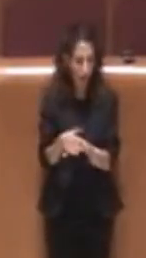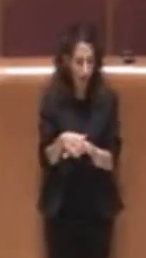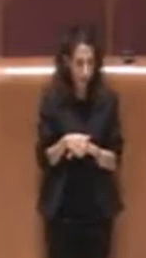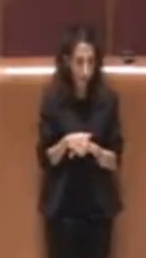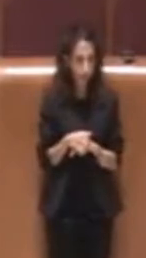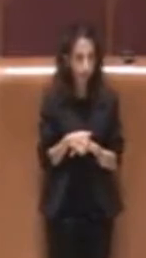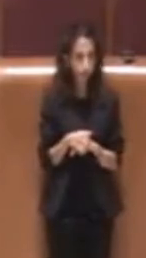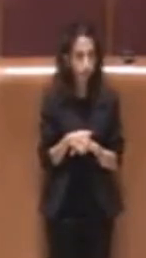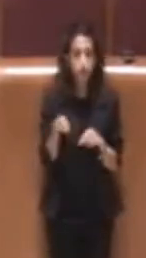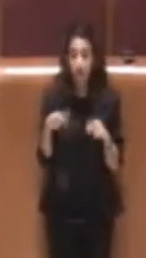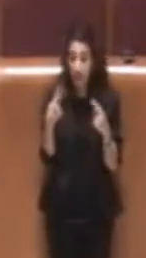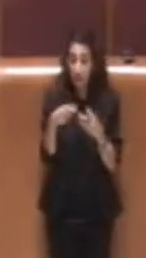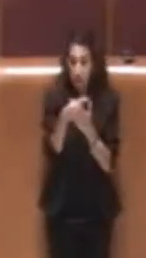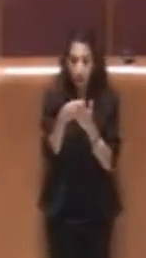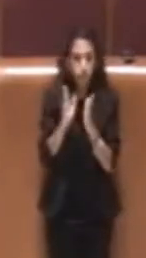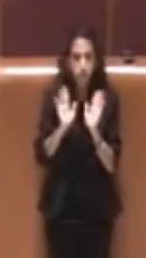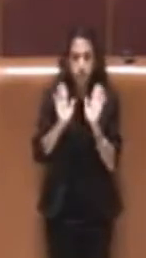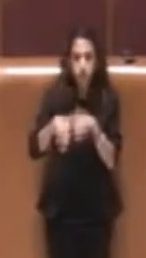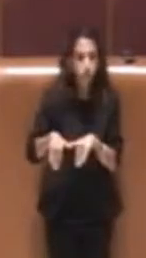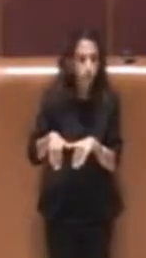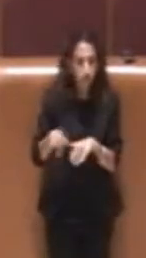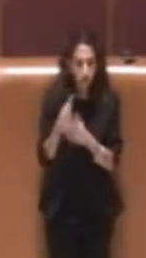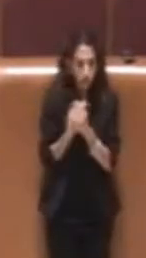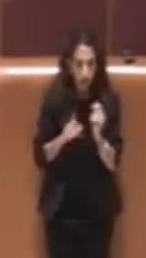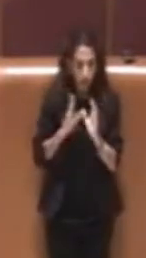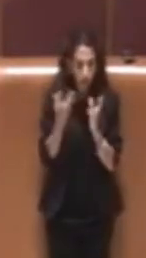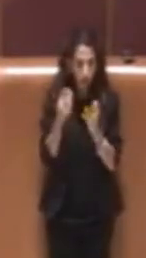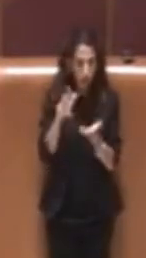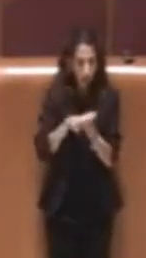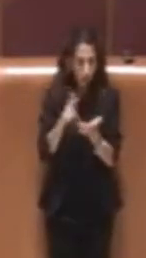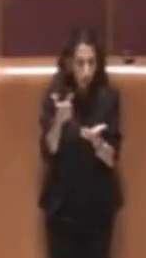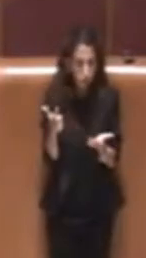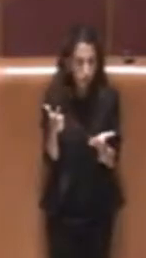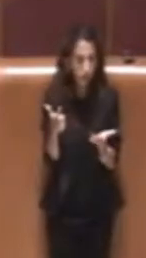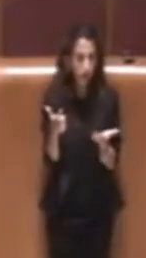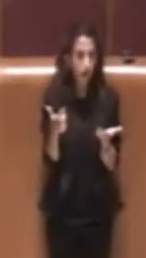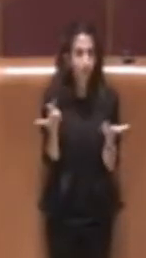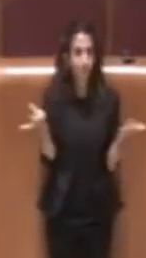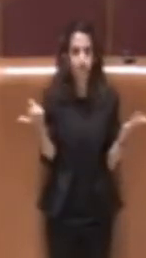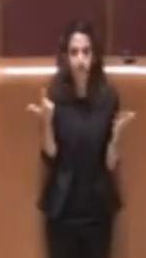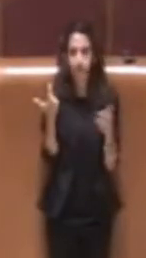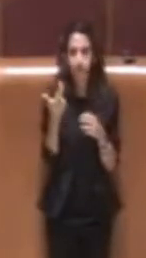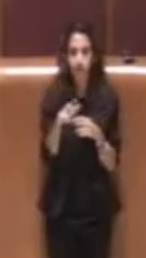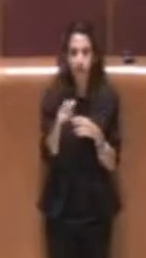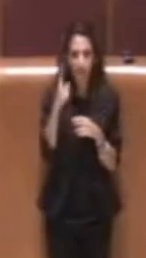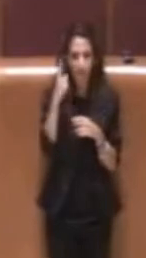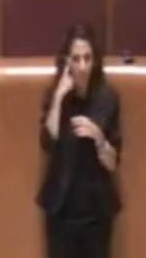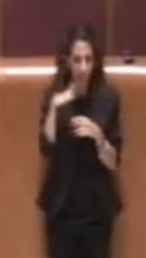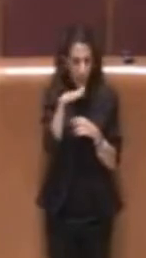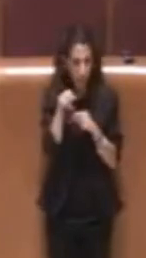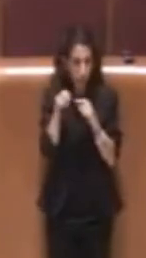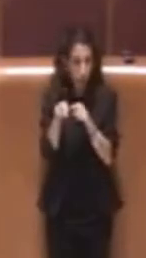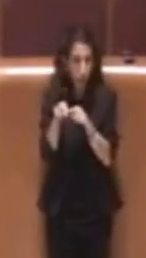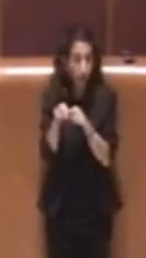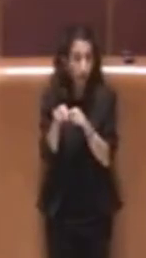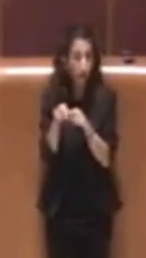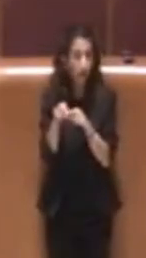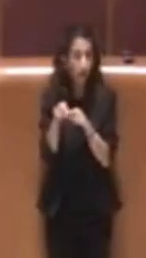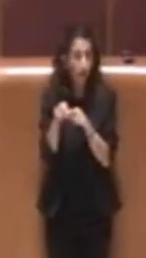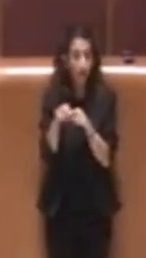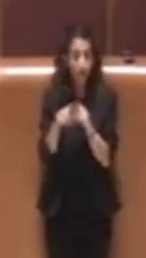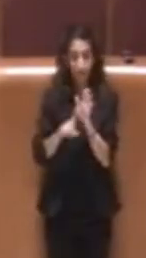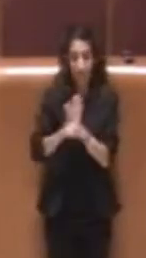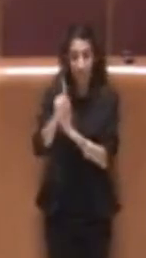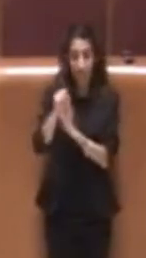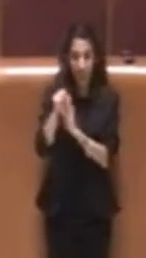venendo a vedere uno dei presupposti principali, perché l'asse di via Gobler, come sapete, nel momento in cui è intervenuto un esito da